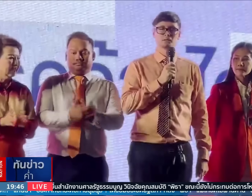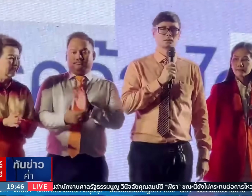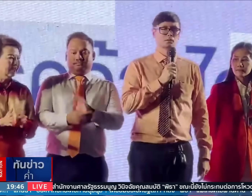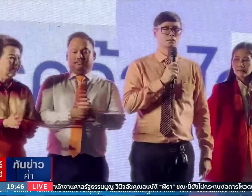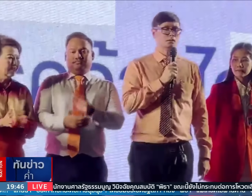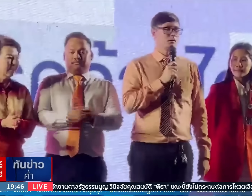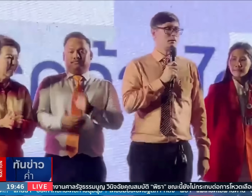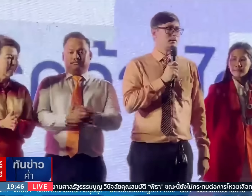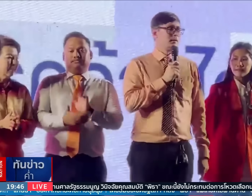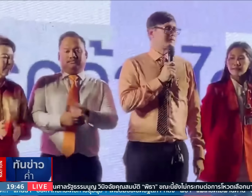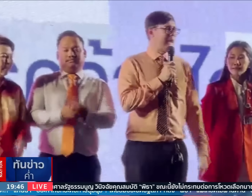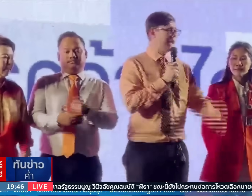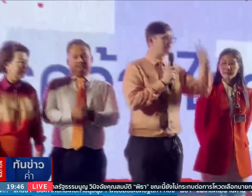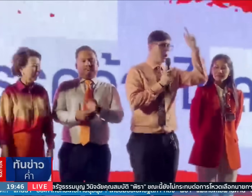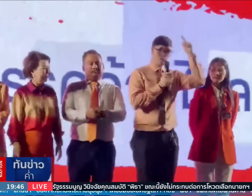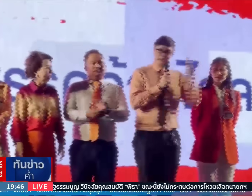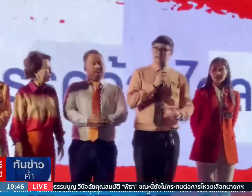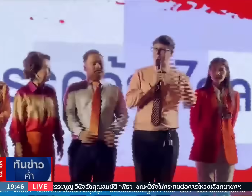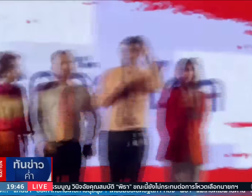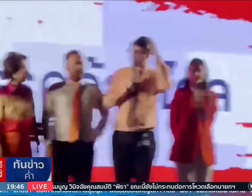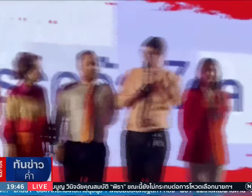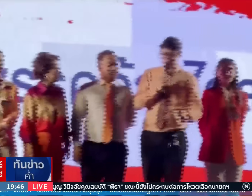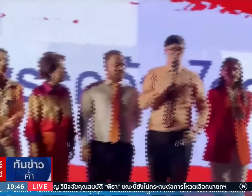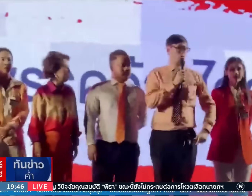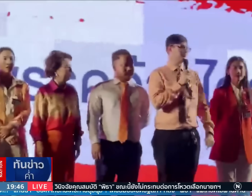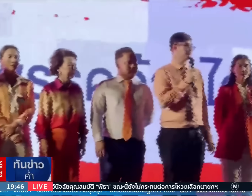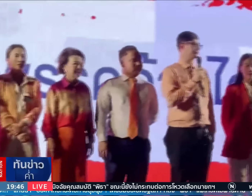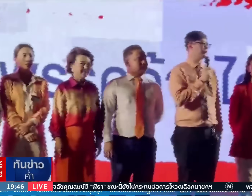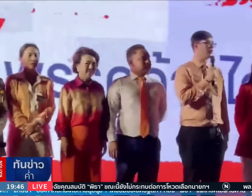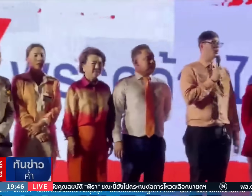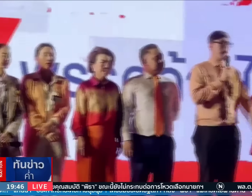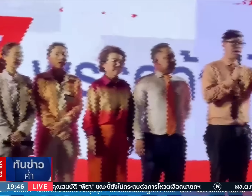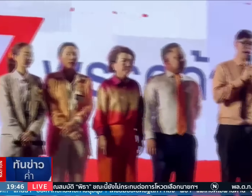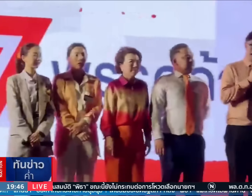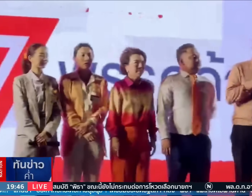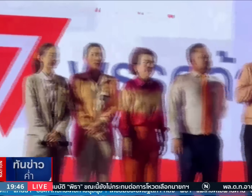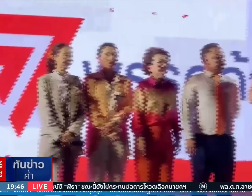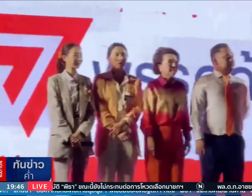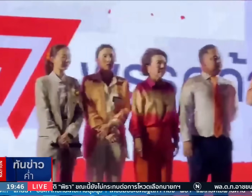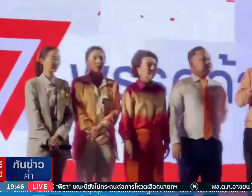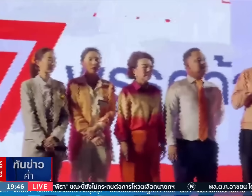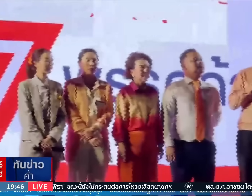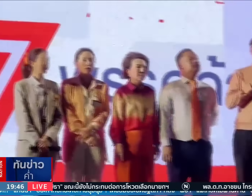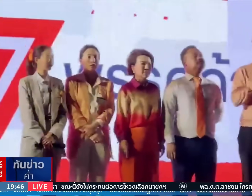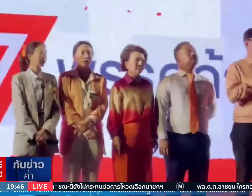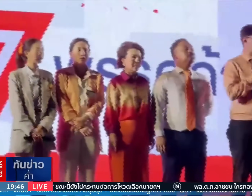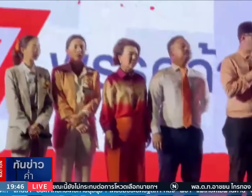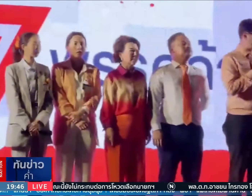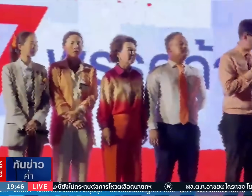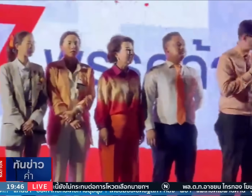พูดคุยกับมวลชนนะคะไปดูบรรยากาศสดๆล่าสุดค่ะ ตามตรง หน่วยงานเรา ว่าณขณะ